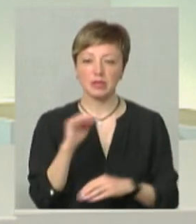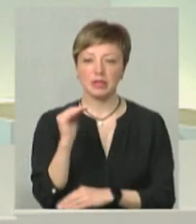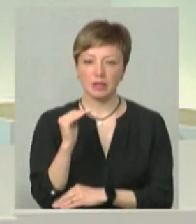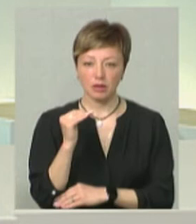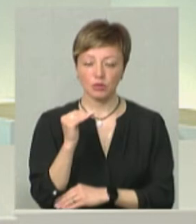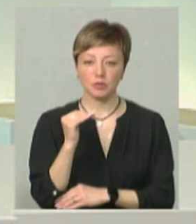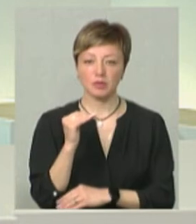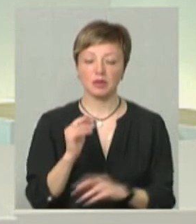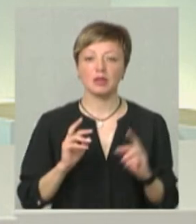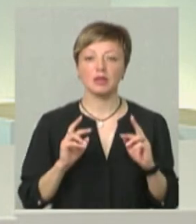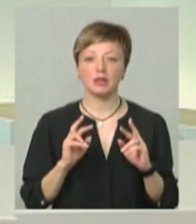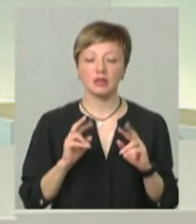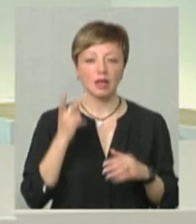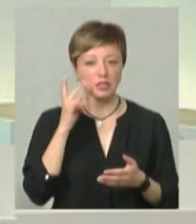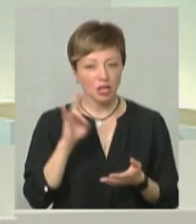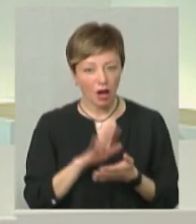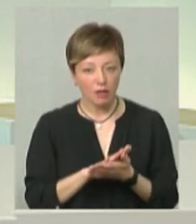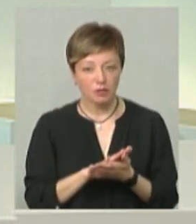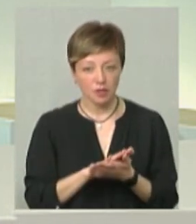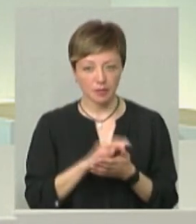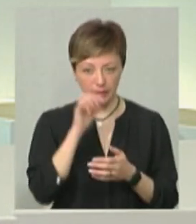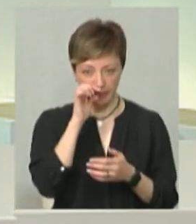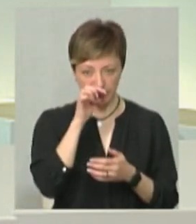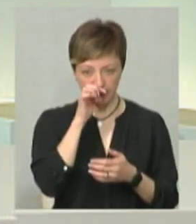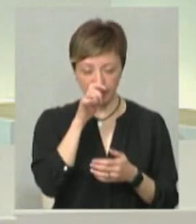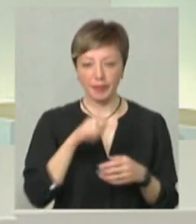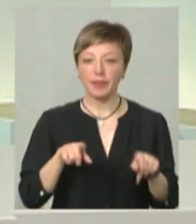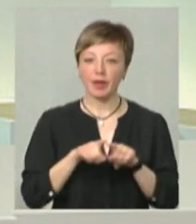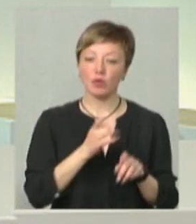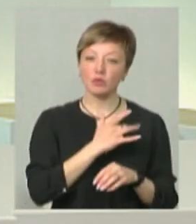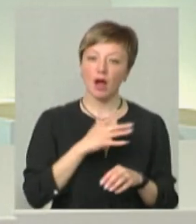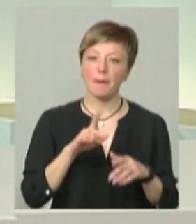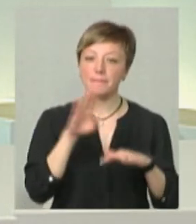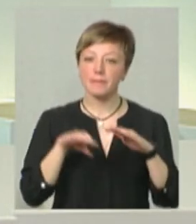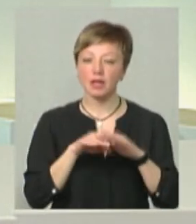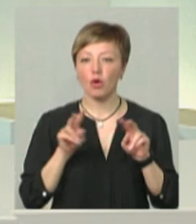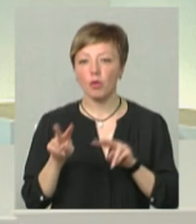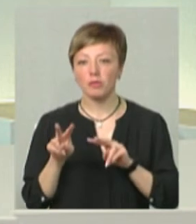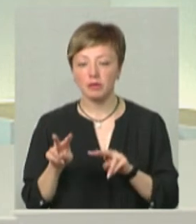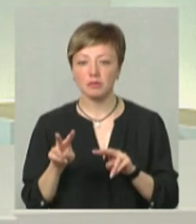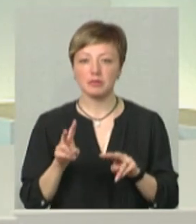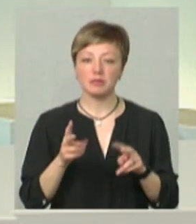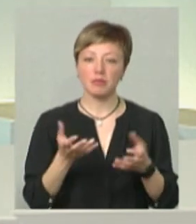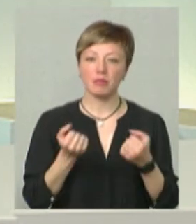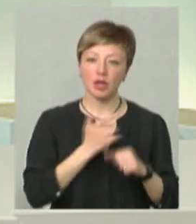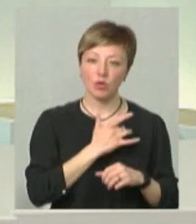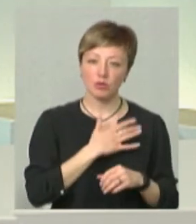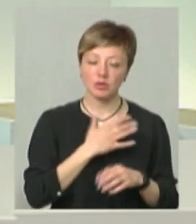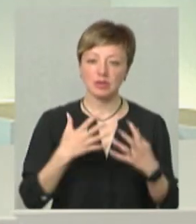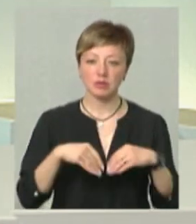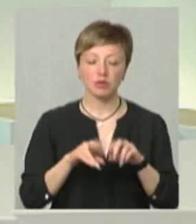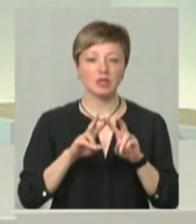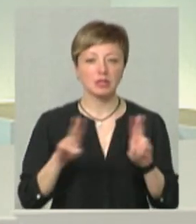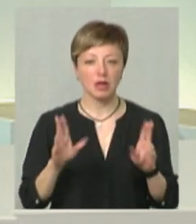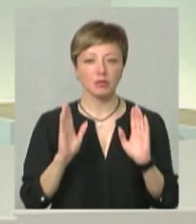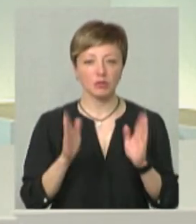дитину, як назавжди, тобто усиновлення, так і під опіку у прийомну сім'ю. Так само